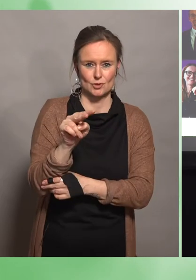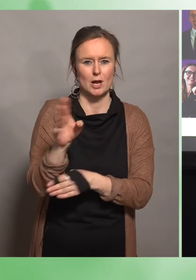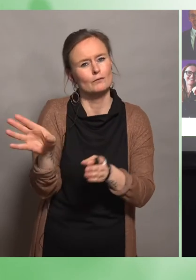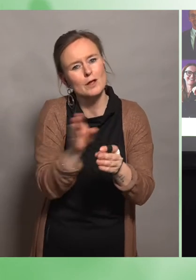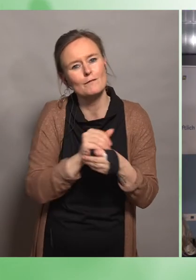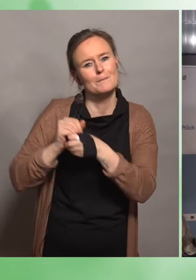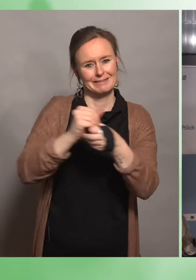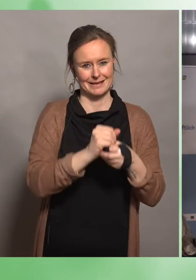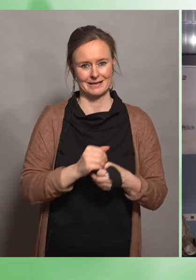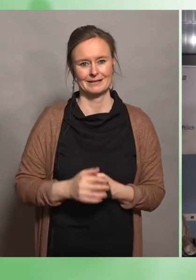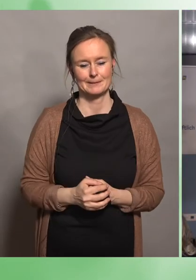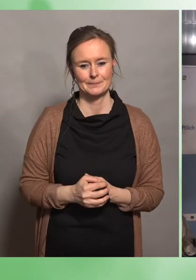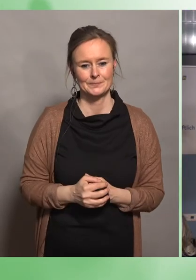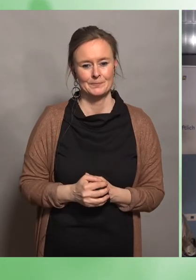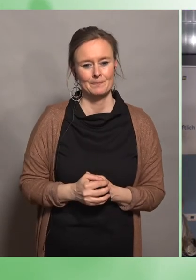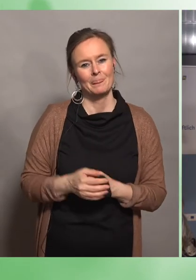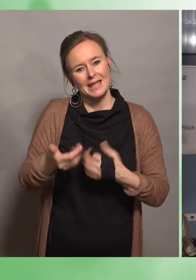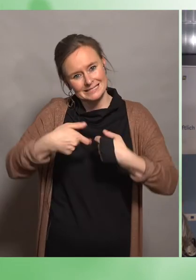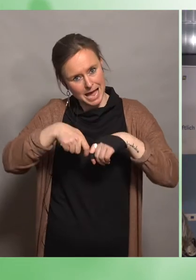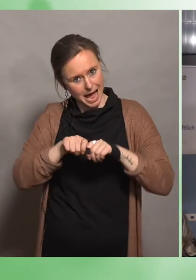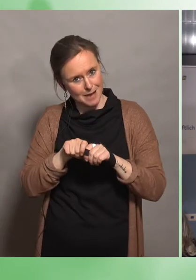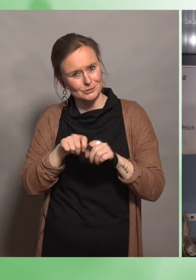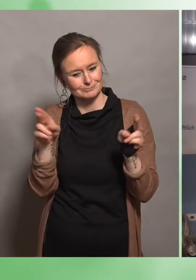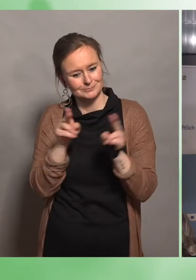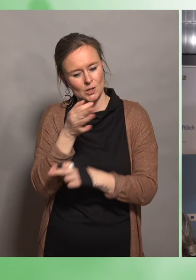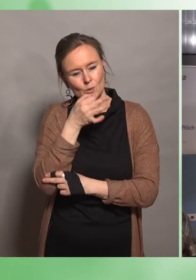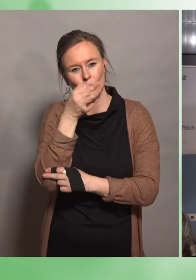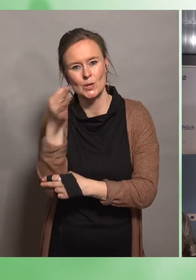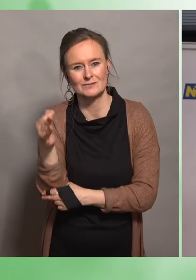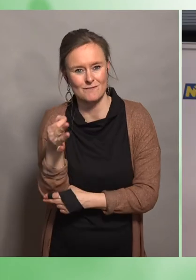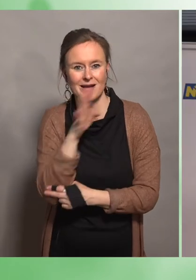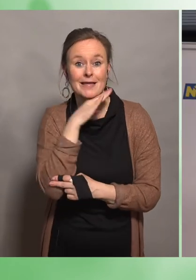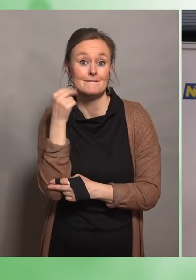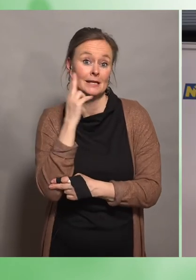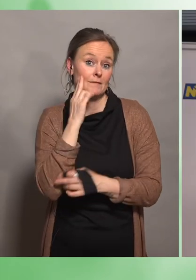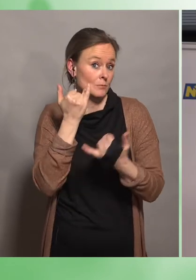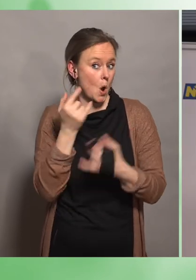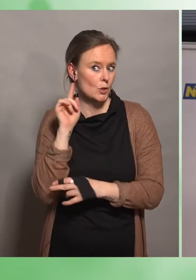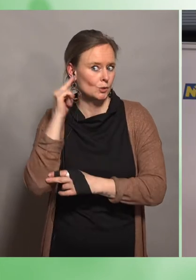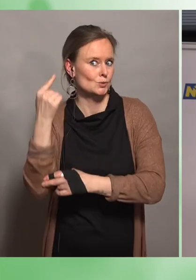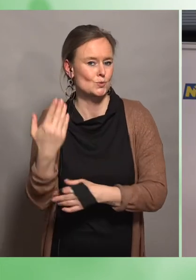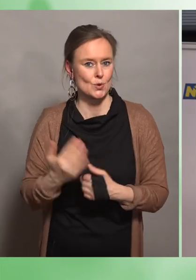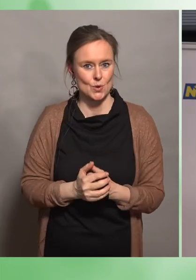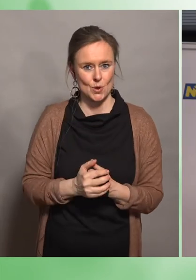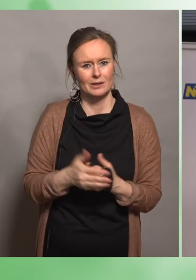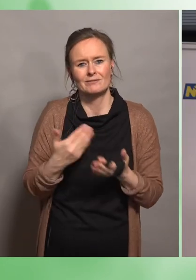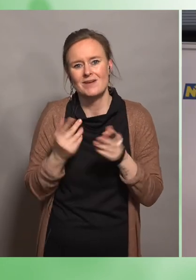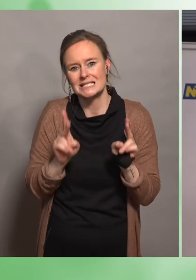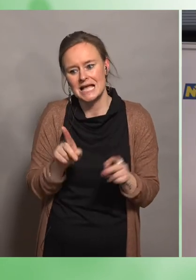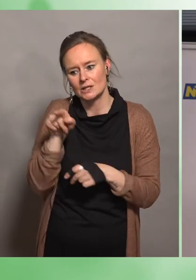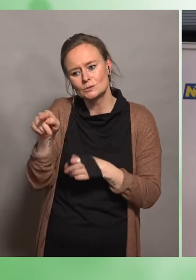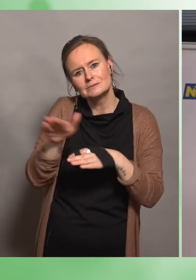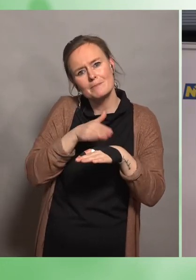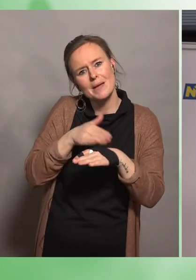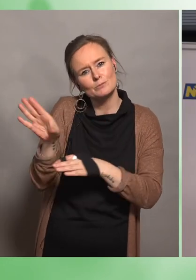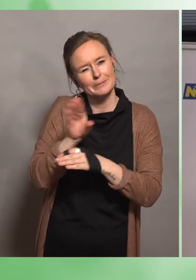Genau. Abschließend, Frau Schaffer-Hans, möchte ich Sie noch fragen, es hören ja viele Unternehmen heute zu, was können denn die aus diesem Beispiel mitnehmen und vielleicht auch